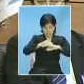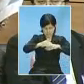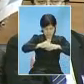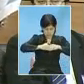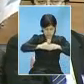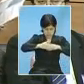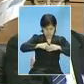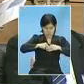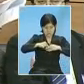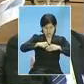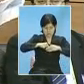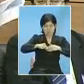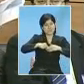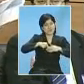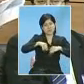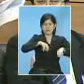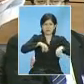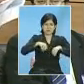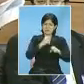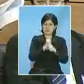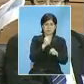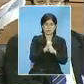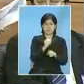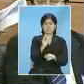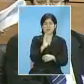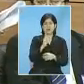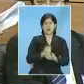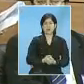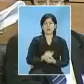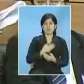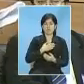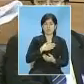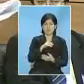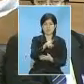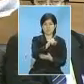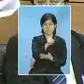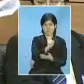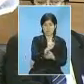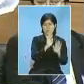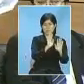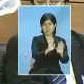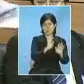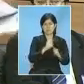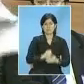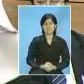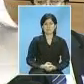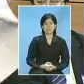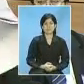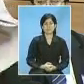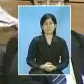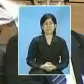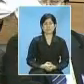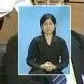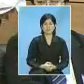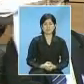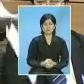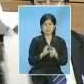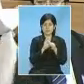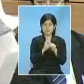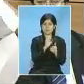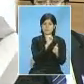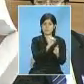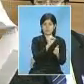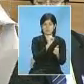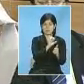นั้นไม่สามารถที่จะดำเนินการได้หรือเปล่าอันนี้ตั้งเป็นข้อสังเกตนะครับส่วนในเรื่องของข้อเสนอแนะ